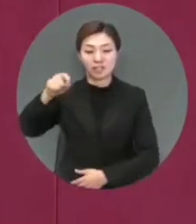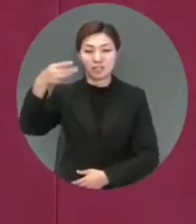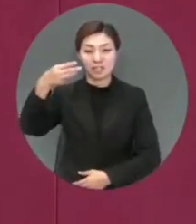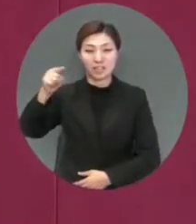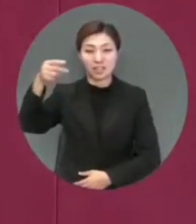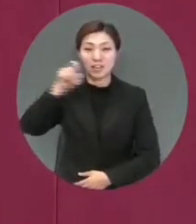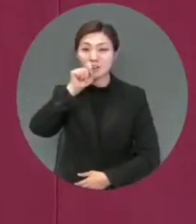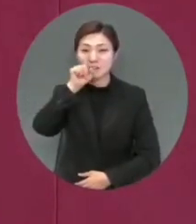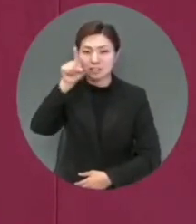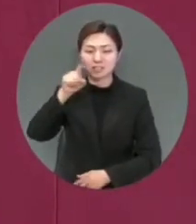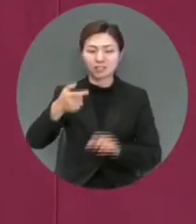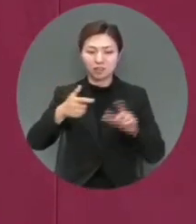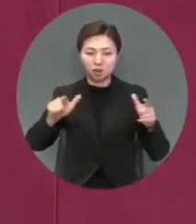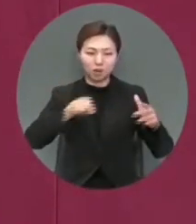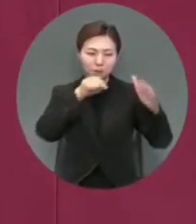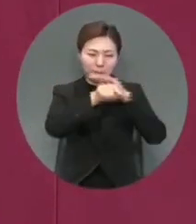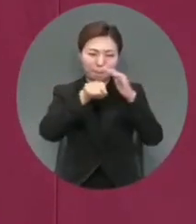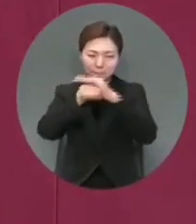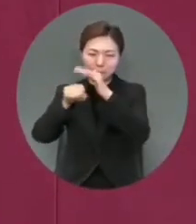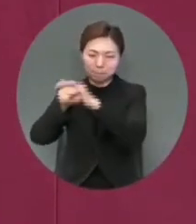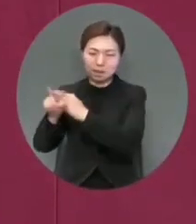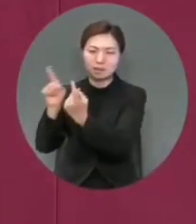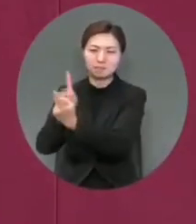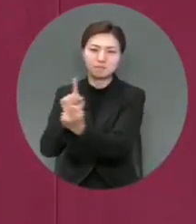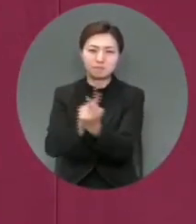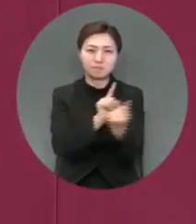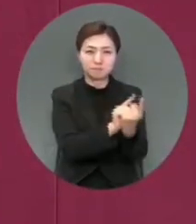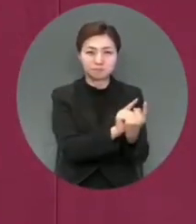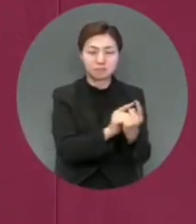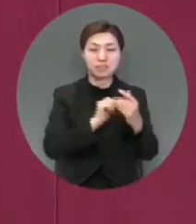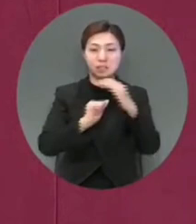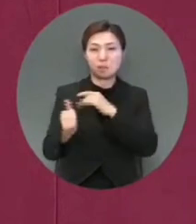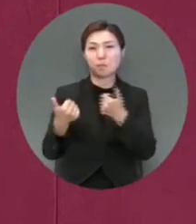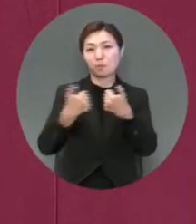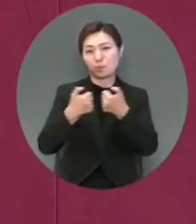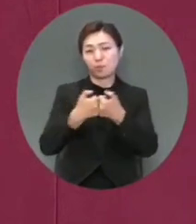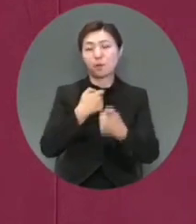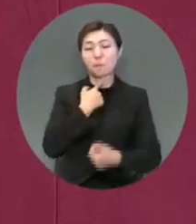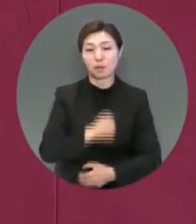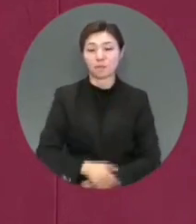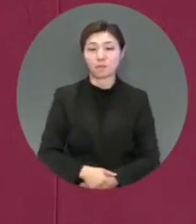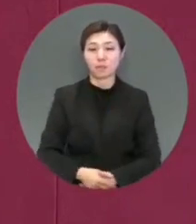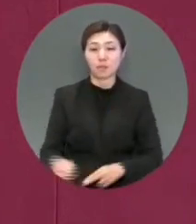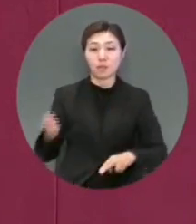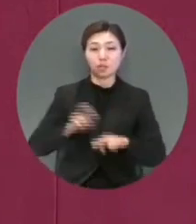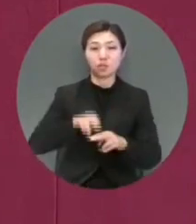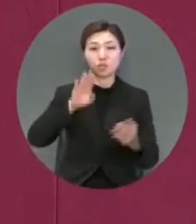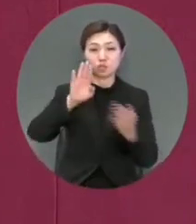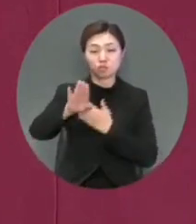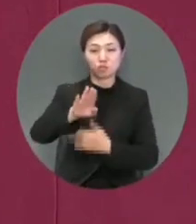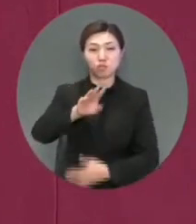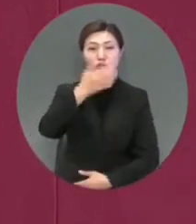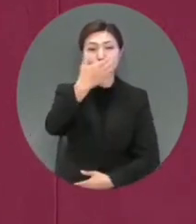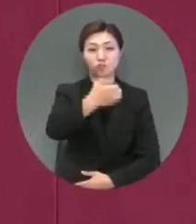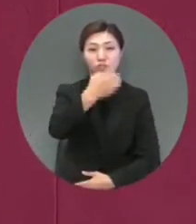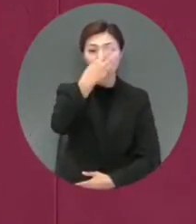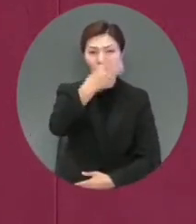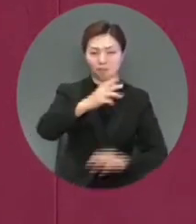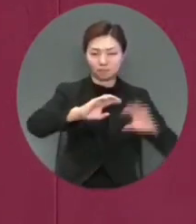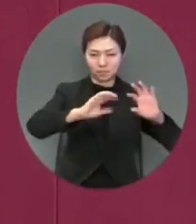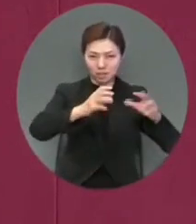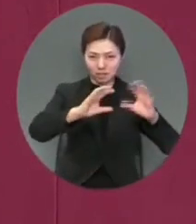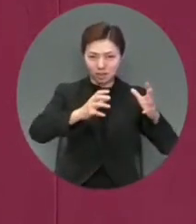하였습니다. 취임 이후 1년 반 동안 93개국과 142회의 정상회담을